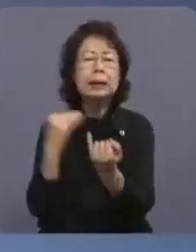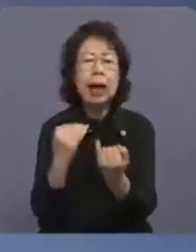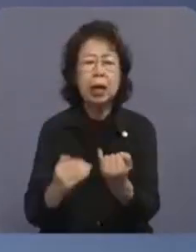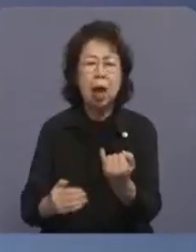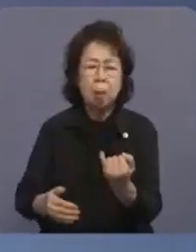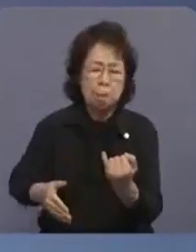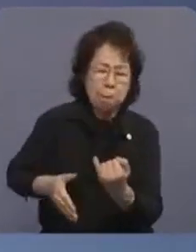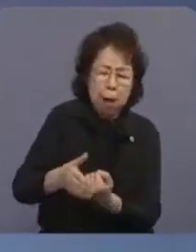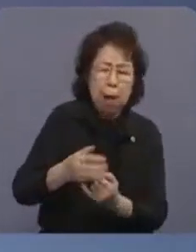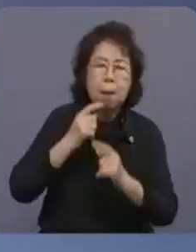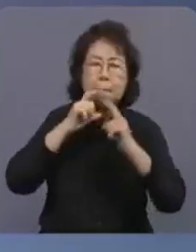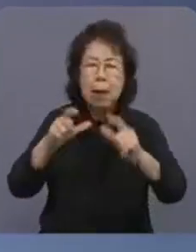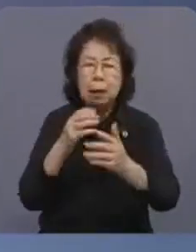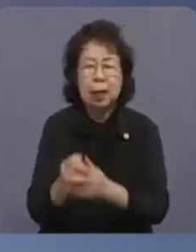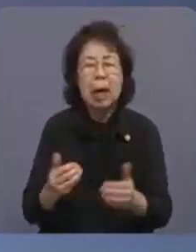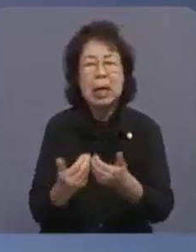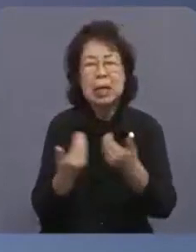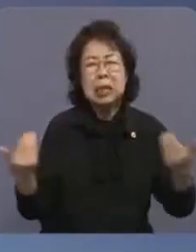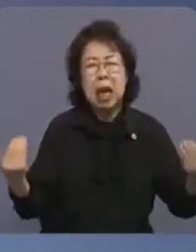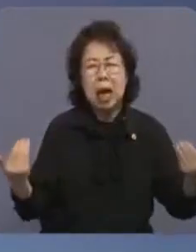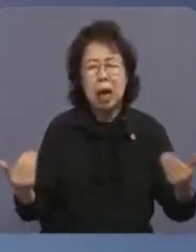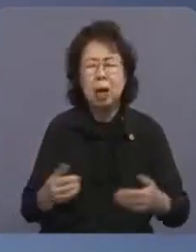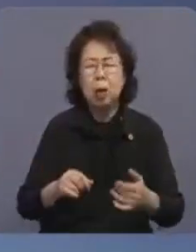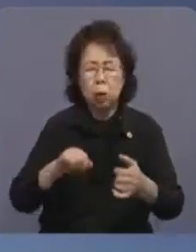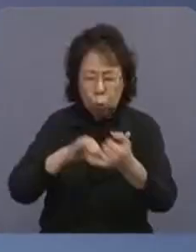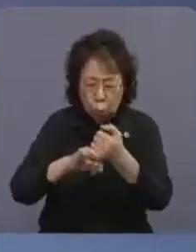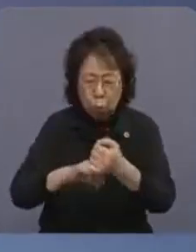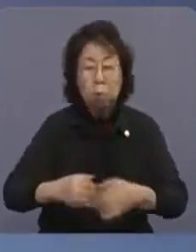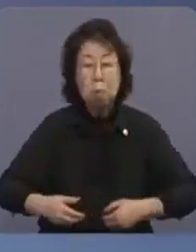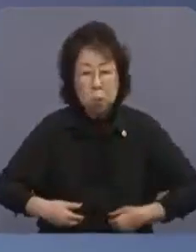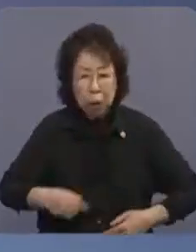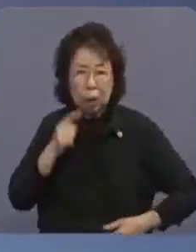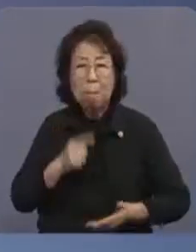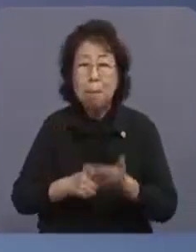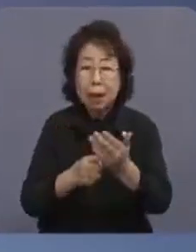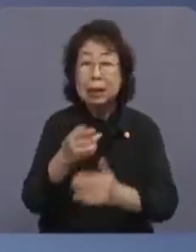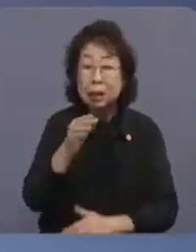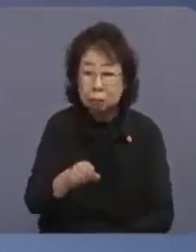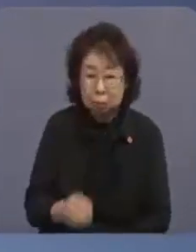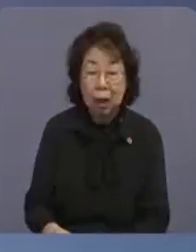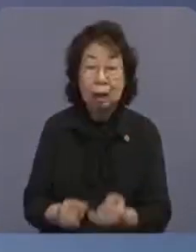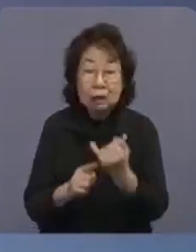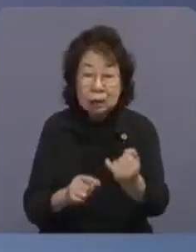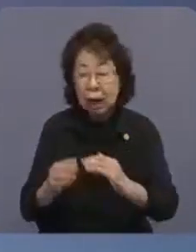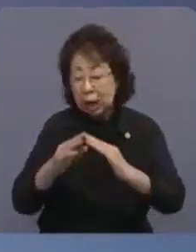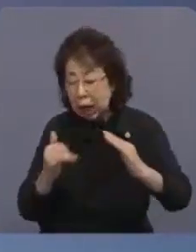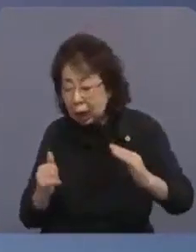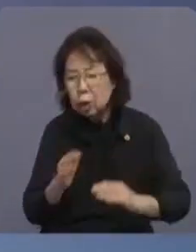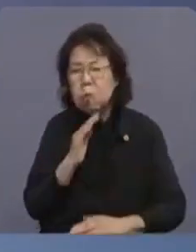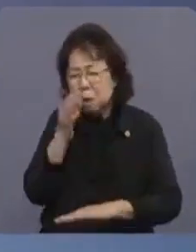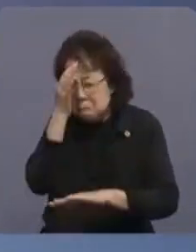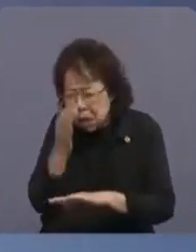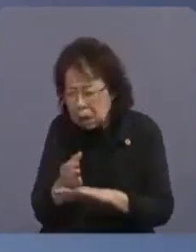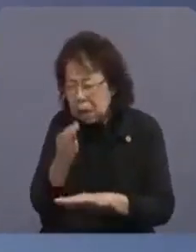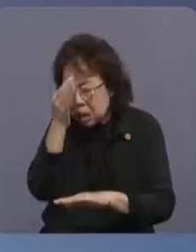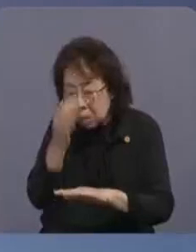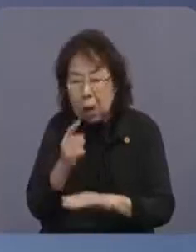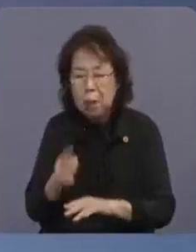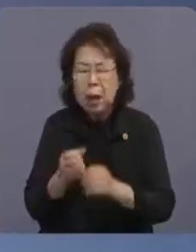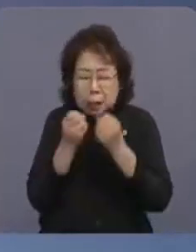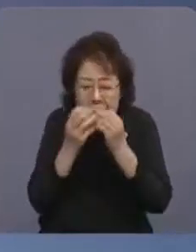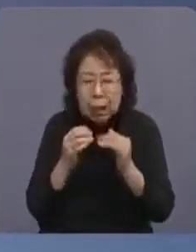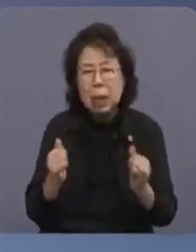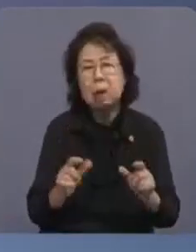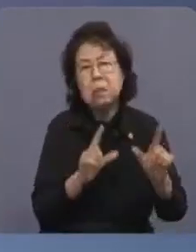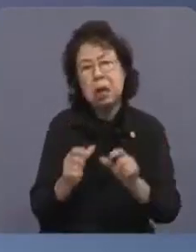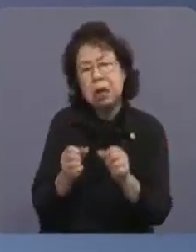구형했습니다 사회와 영원한 경리가 필요하다는 것이 검찰의 판단인데 정신은 유가족에게 죄송하다며 새 사람으로